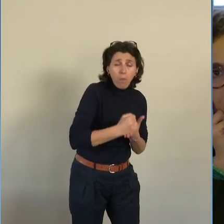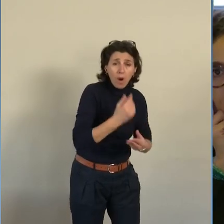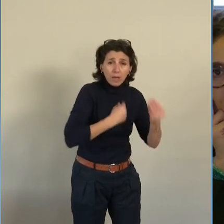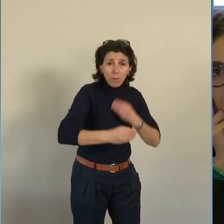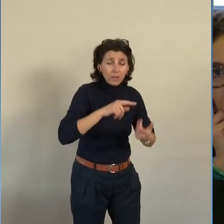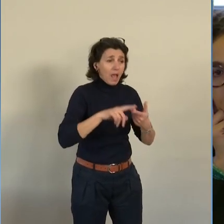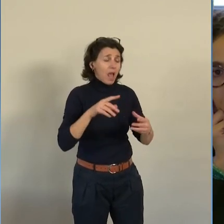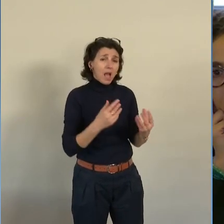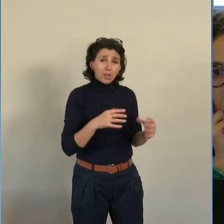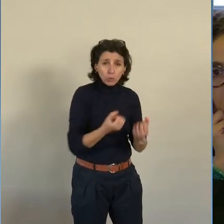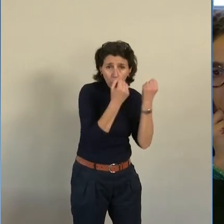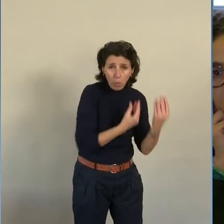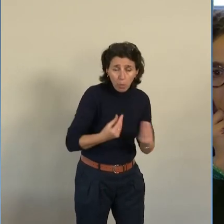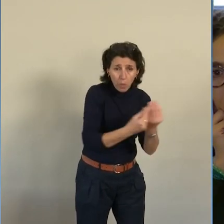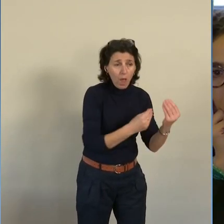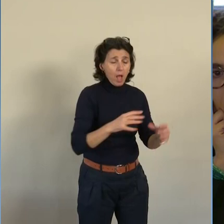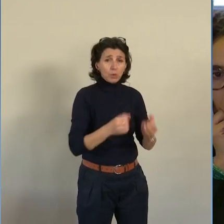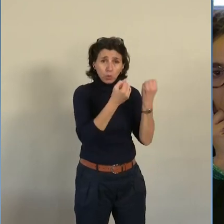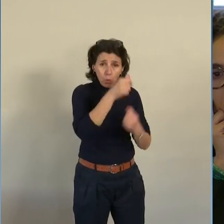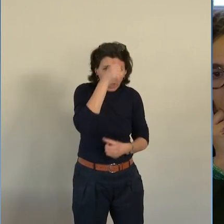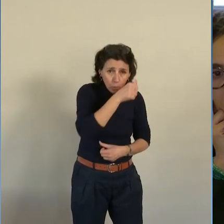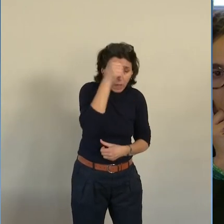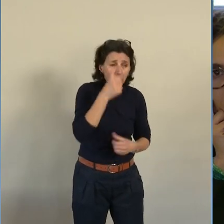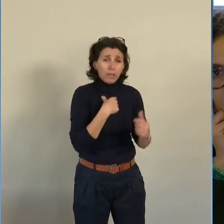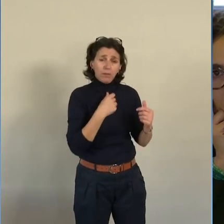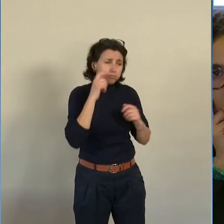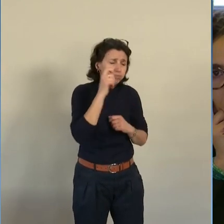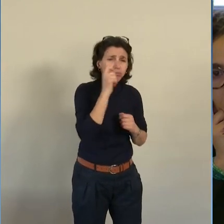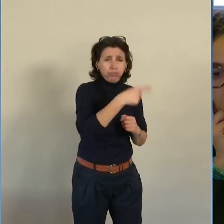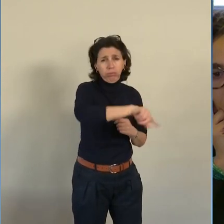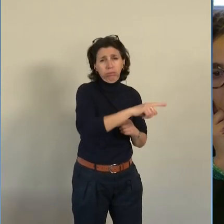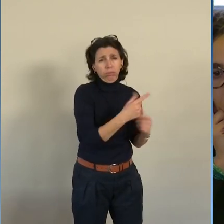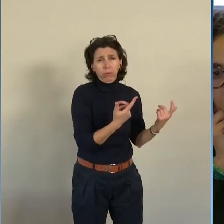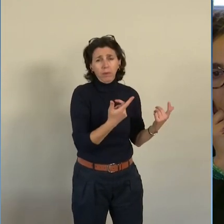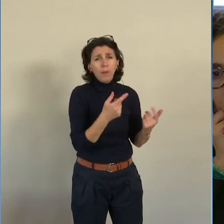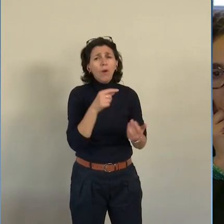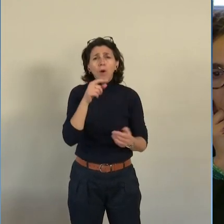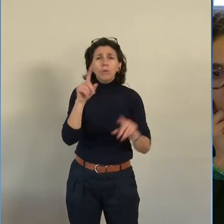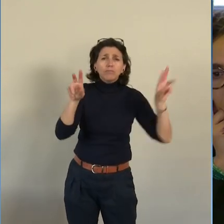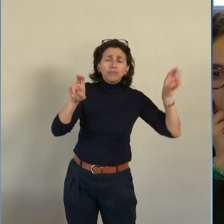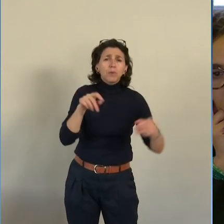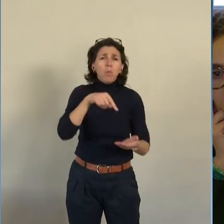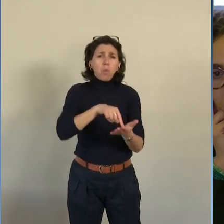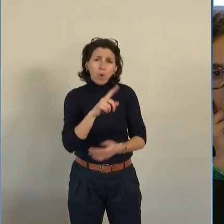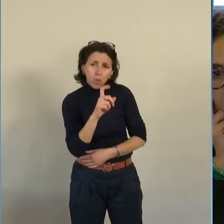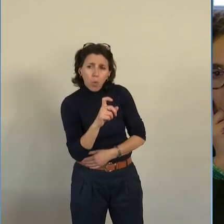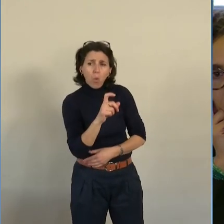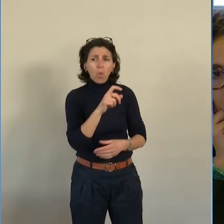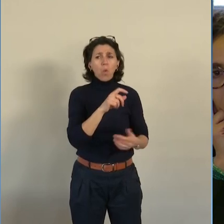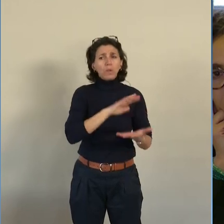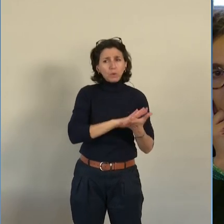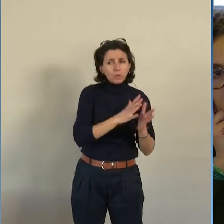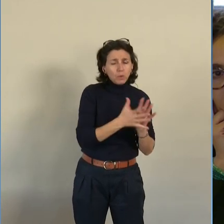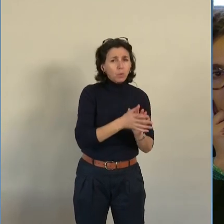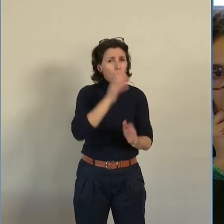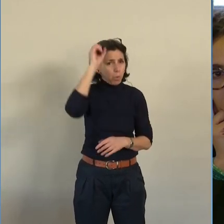Secours populaire le Secours Catholique et on rend vraiment hommage à à toutes ces personnes que ce soit point d'au que ce soit avec accueil